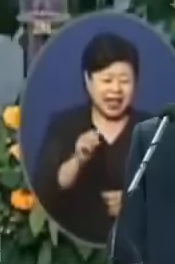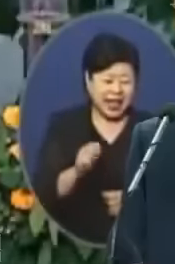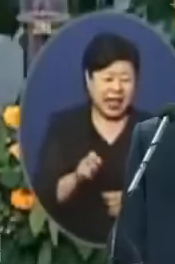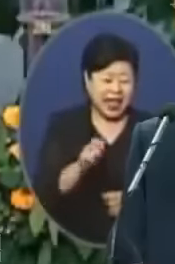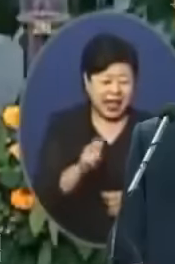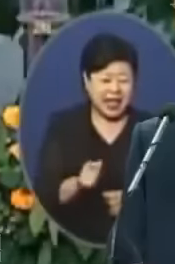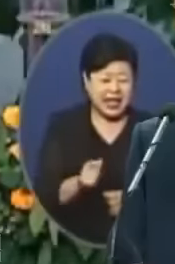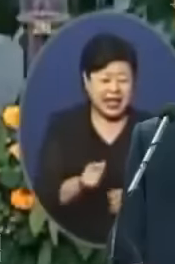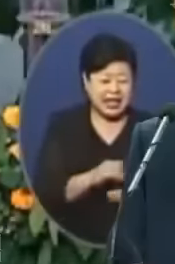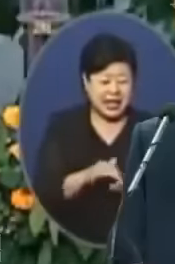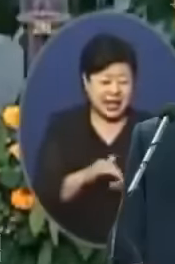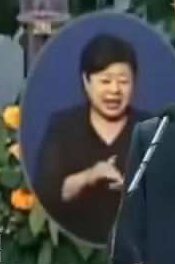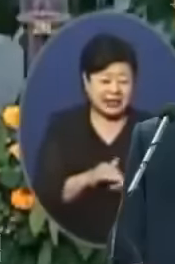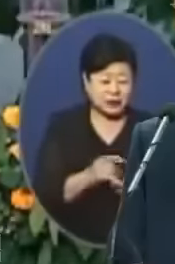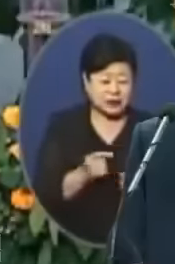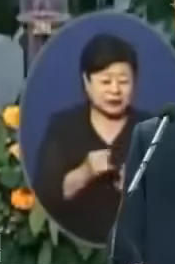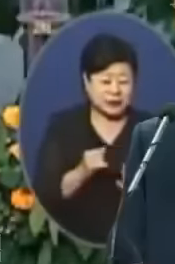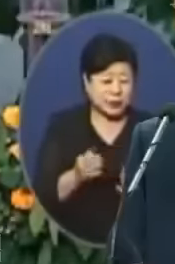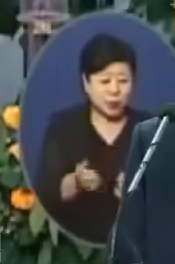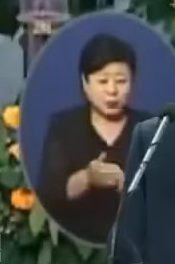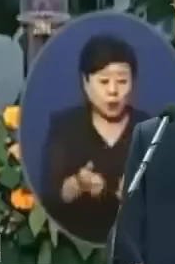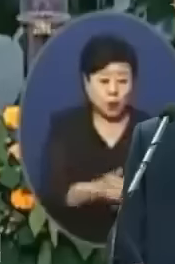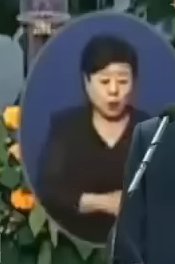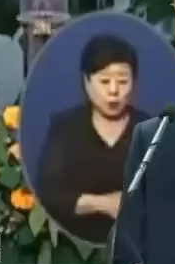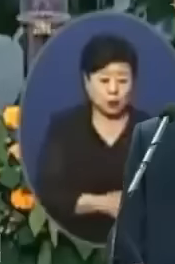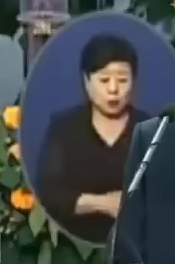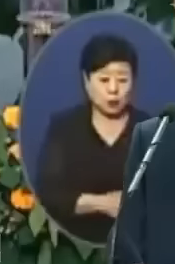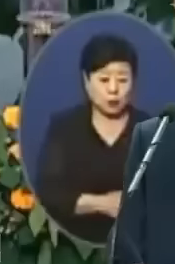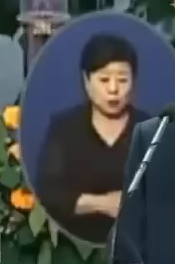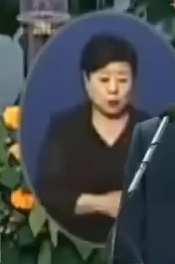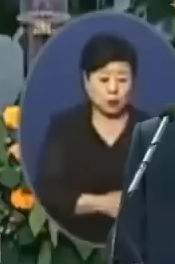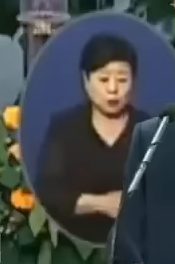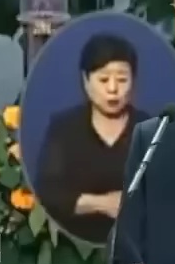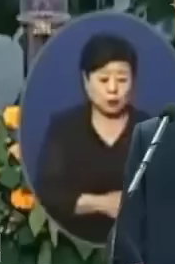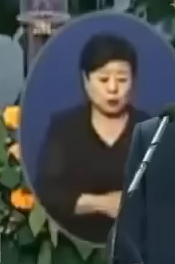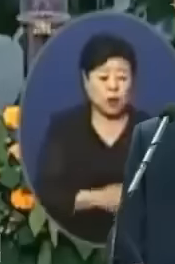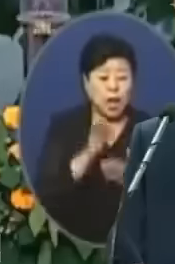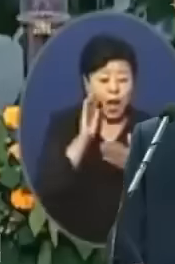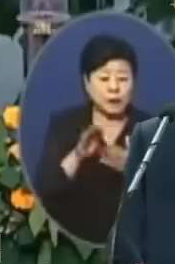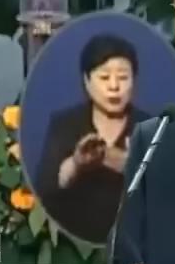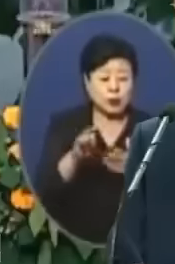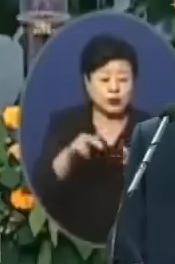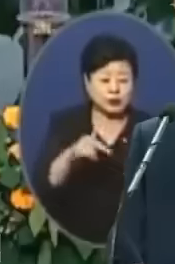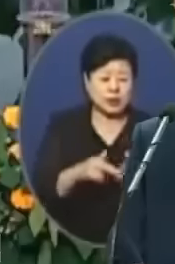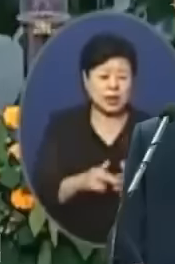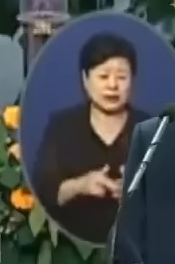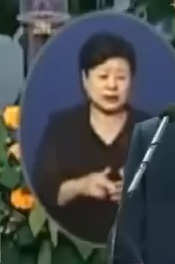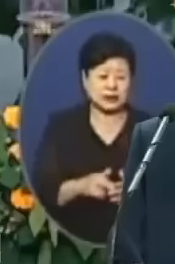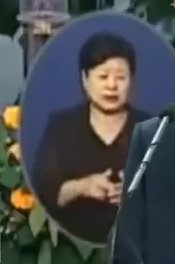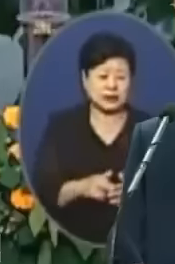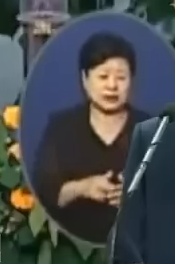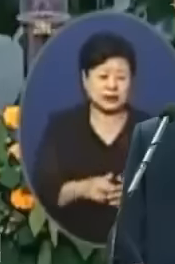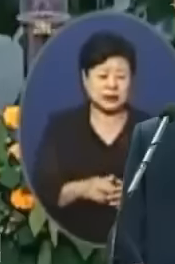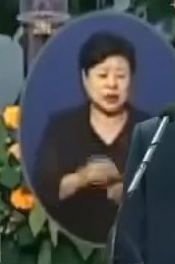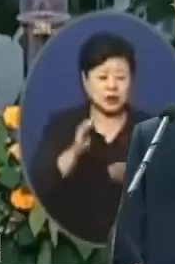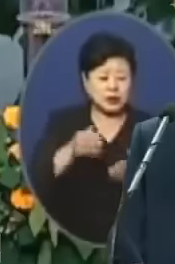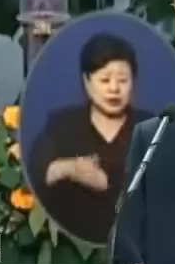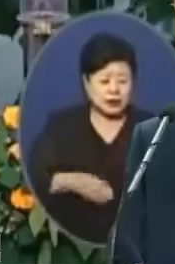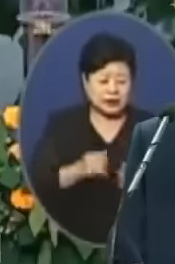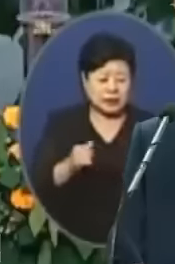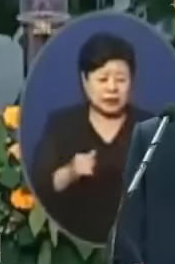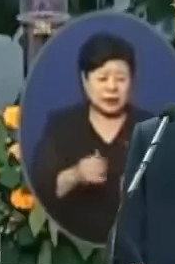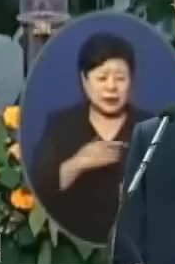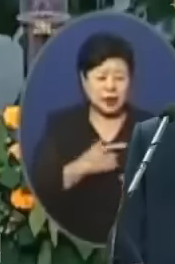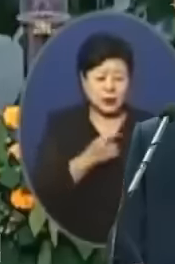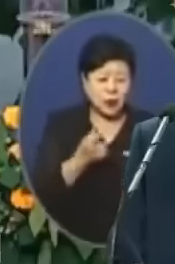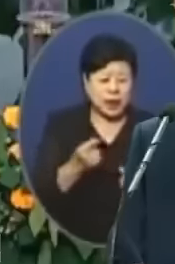제로라고 합니다. 인류가 출혈한 이래 지금까지 또 장차 수백만 년 후에 태어날 사람도